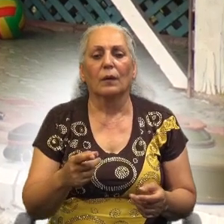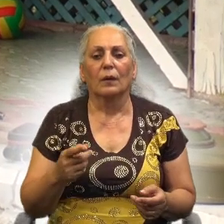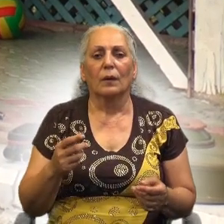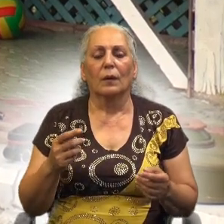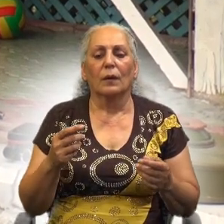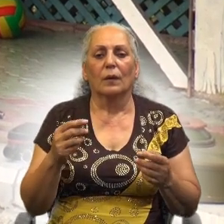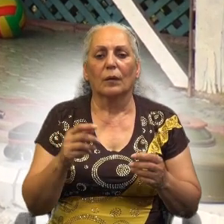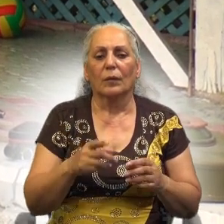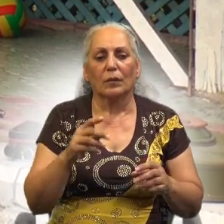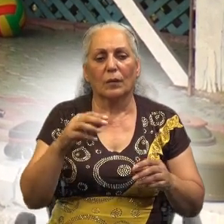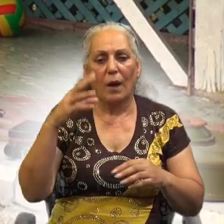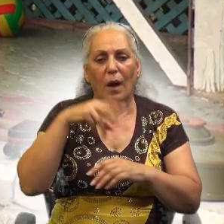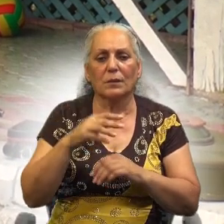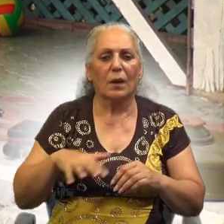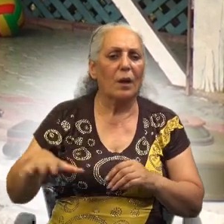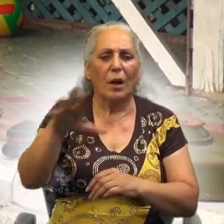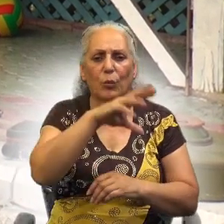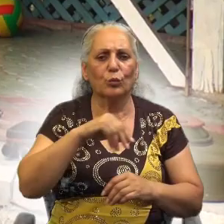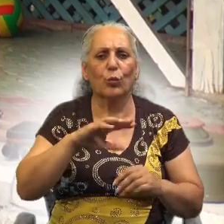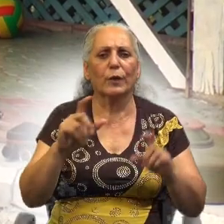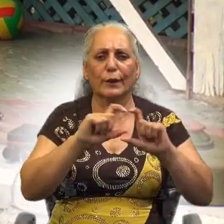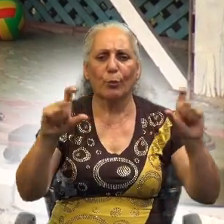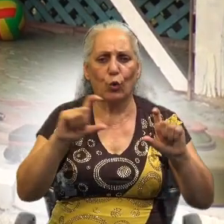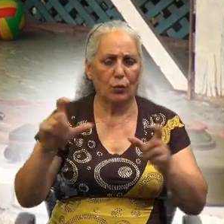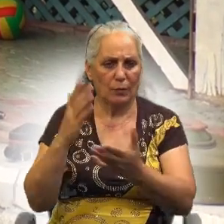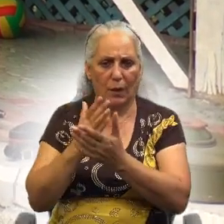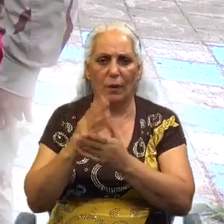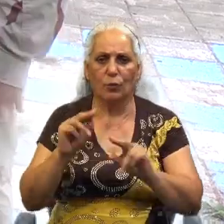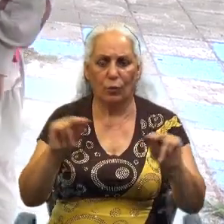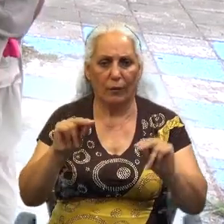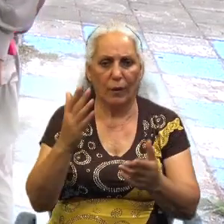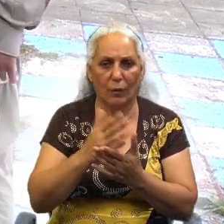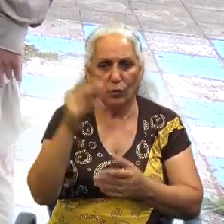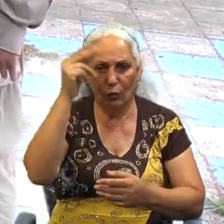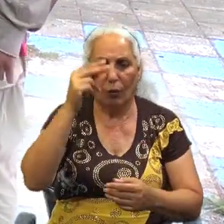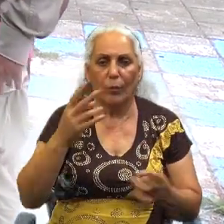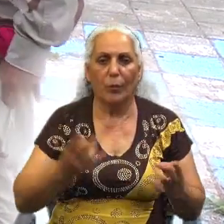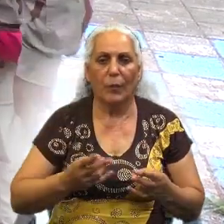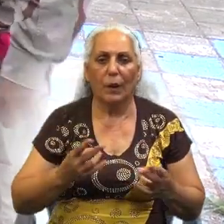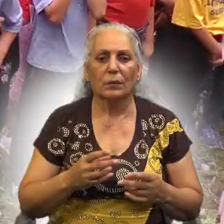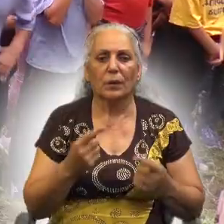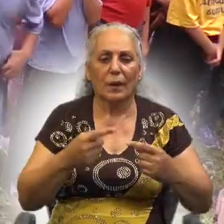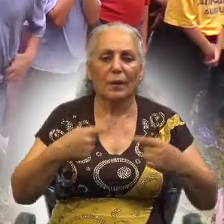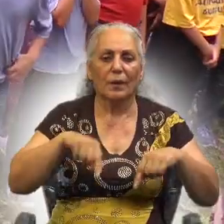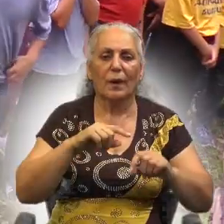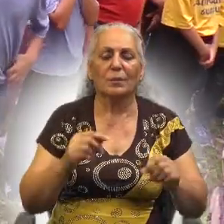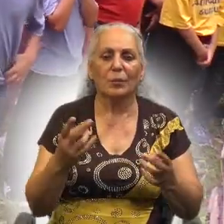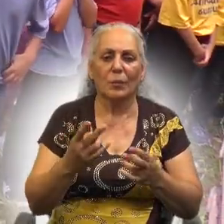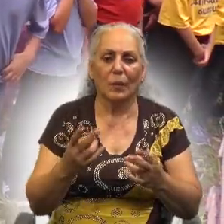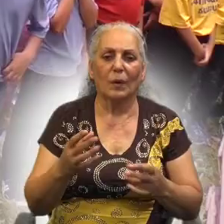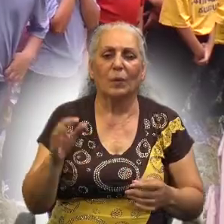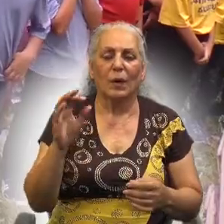որոնք պակցված են Հայաստանի Հանրապետության բոլոր դպրոցներում։ Այս կարգի դասընթացներ առաջին անգամ չէ, որ կազմակերպվում են, իսկ արդյունքը տեսանելի